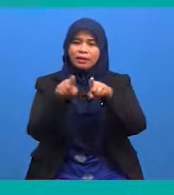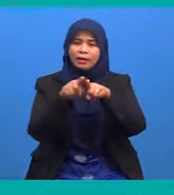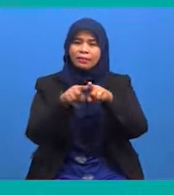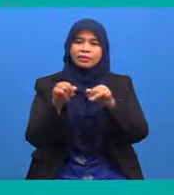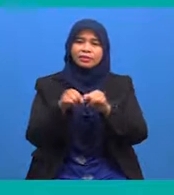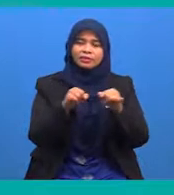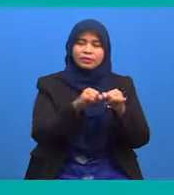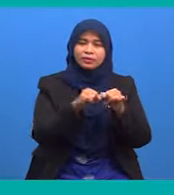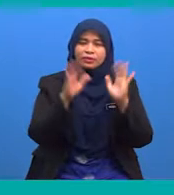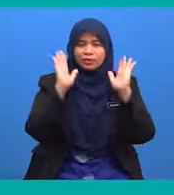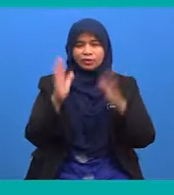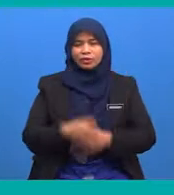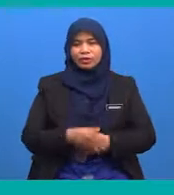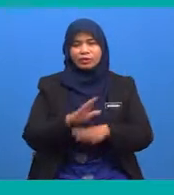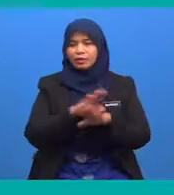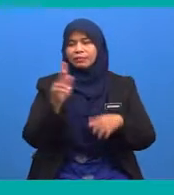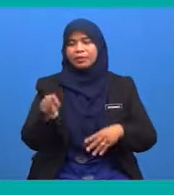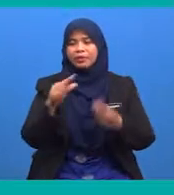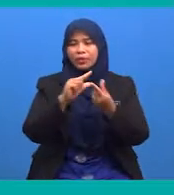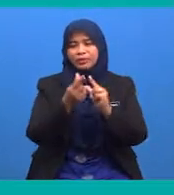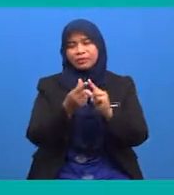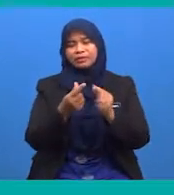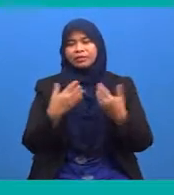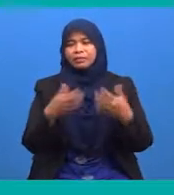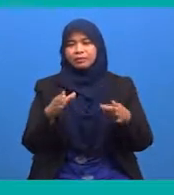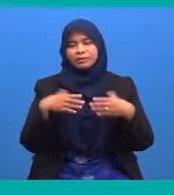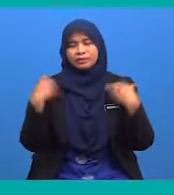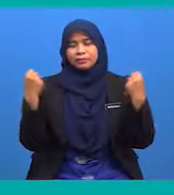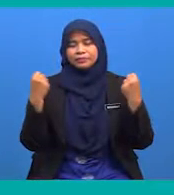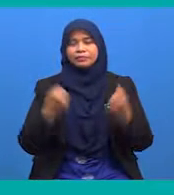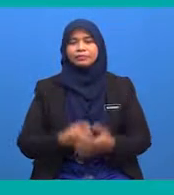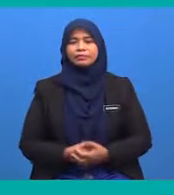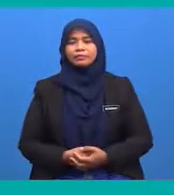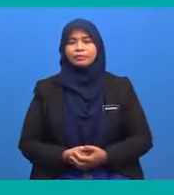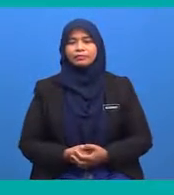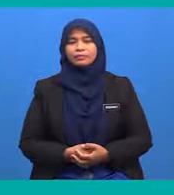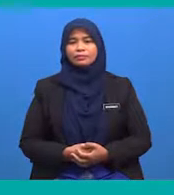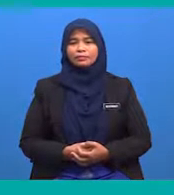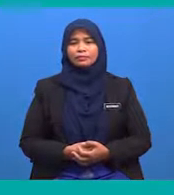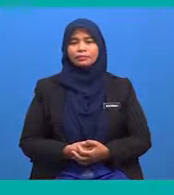juga solatnya tidak perlu diqada selepas sembuh.